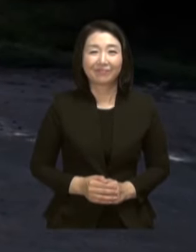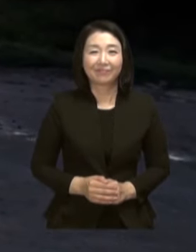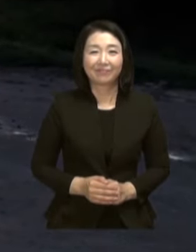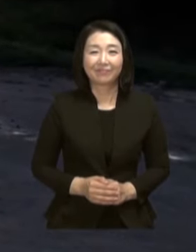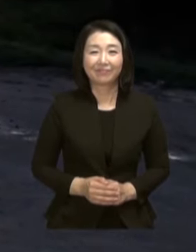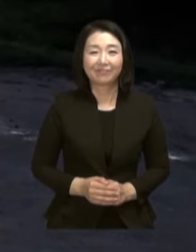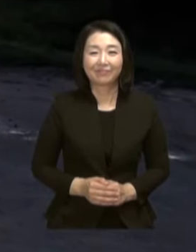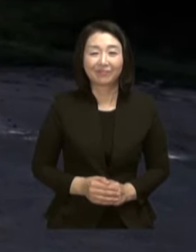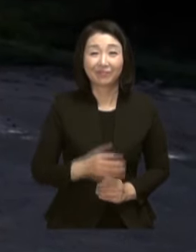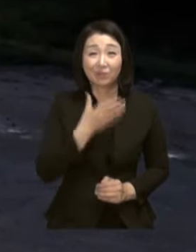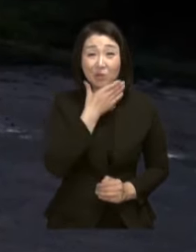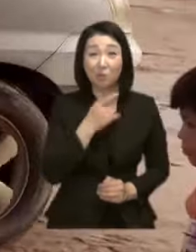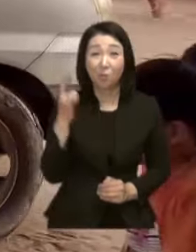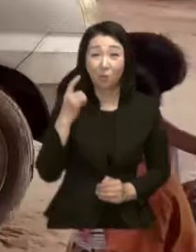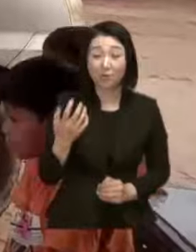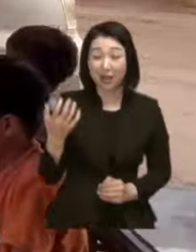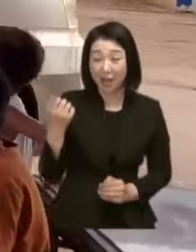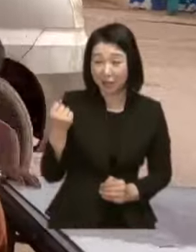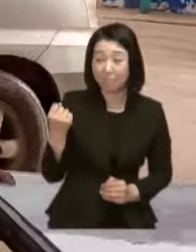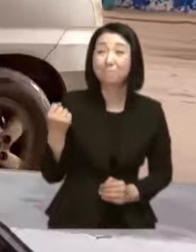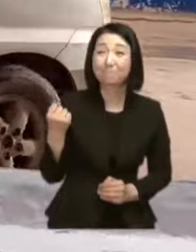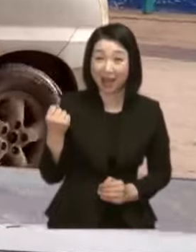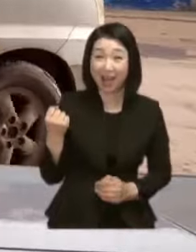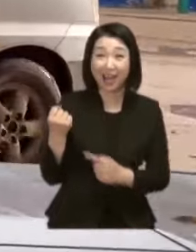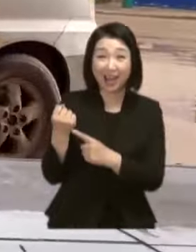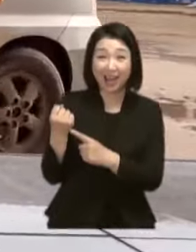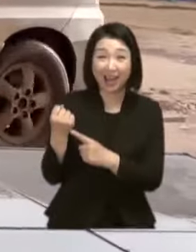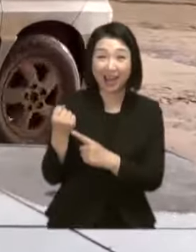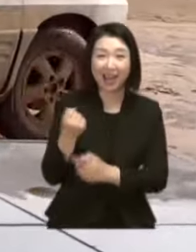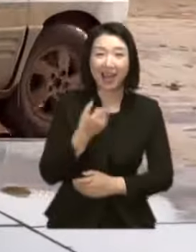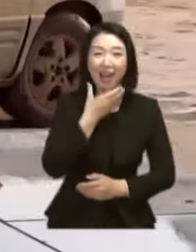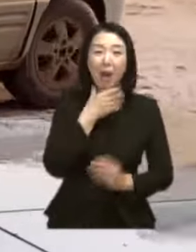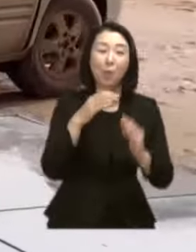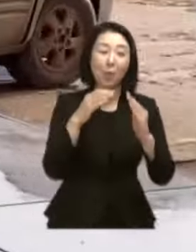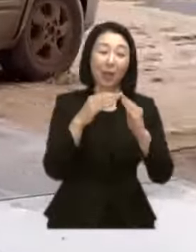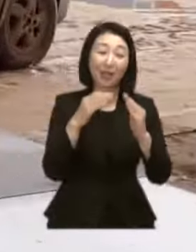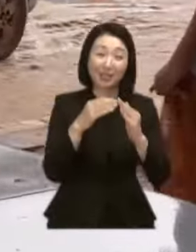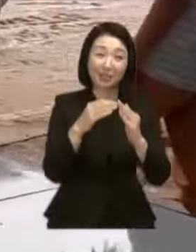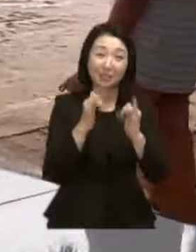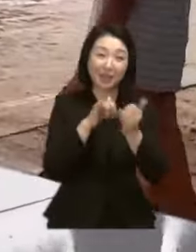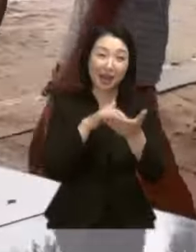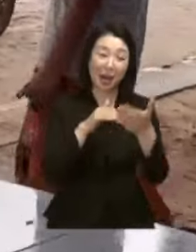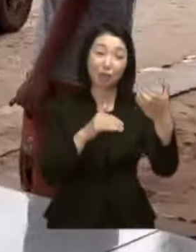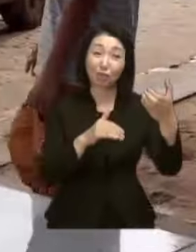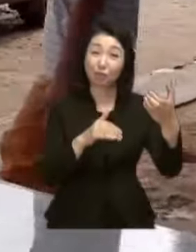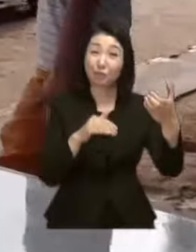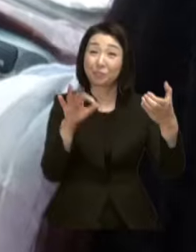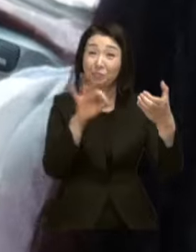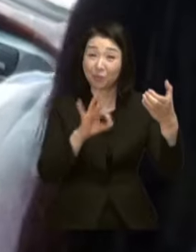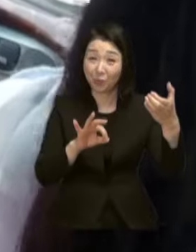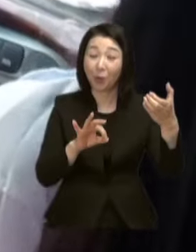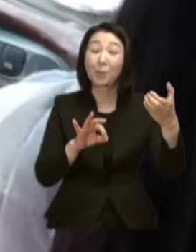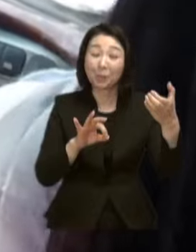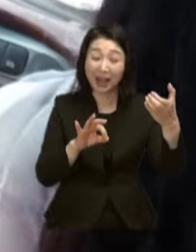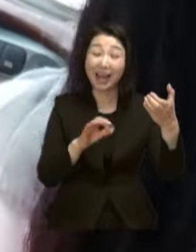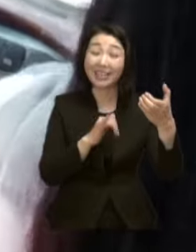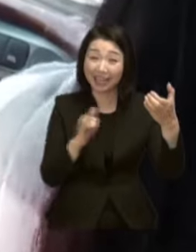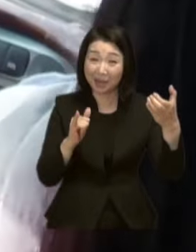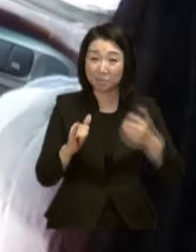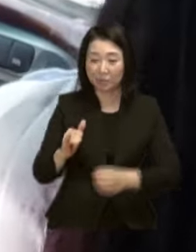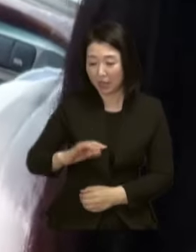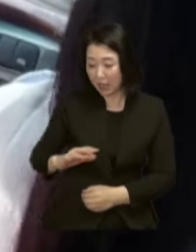그리고 복음으로 무장됐기에 해피하우스 90여 명의 아이들은 불교가 가득한 캄보디아에서 세상